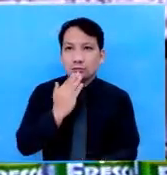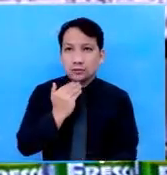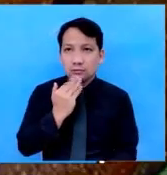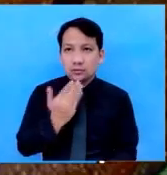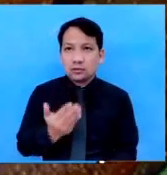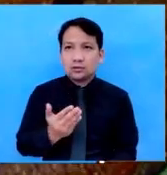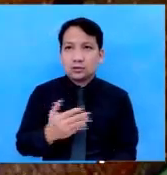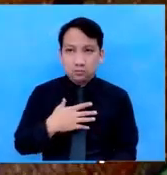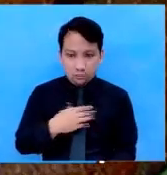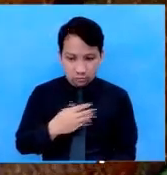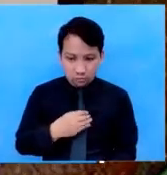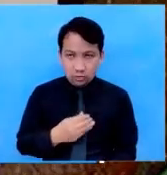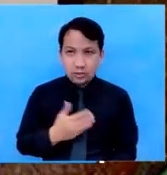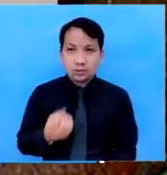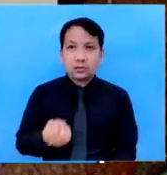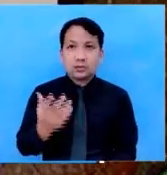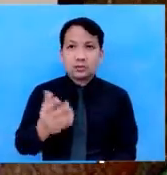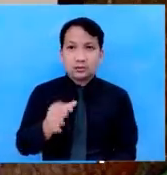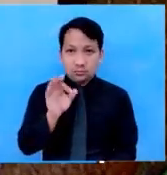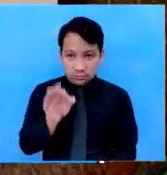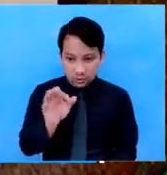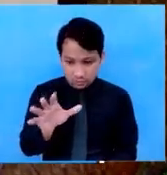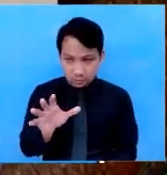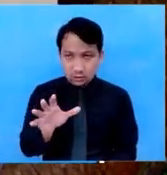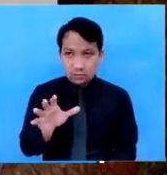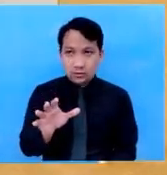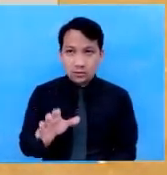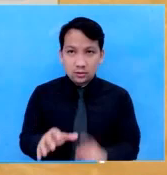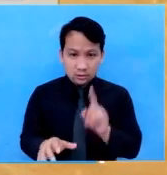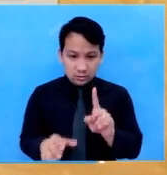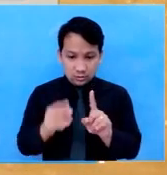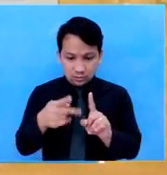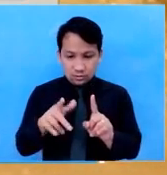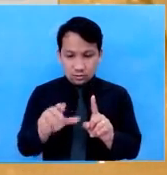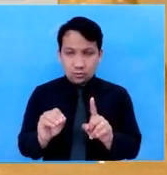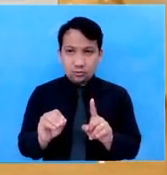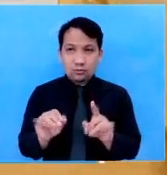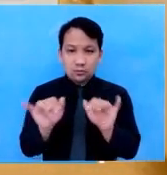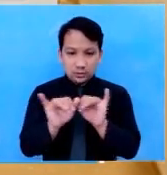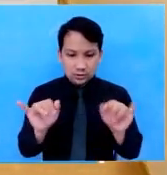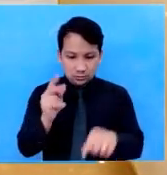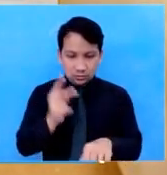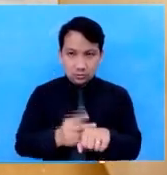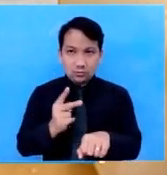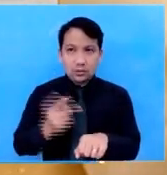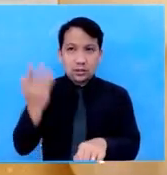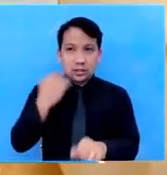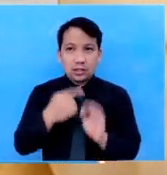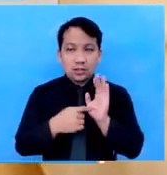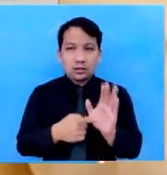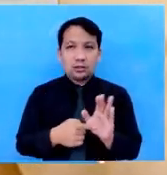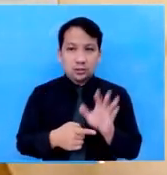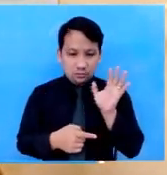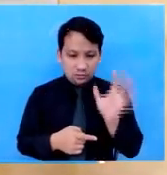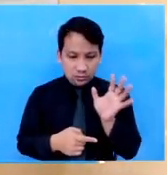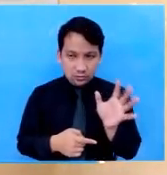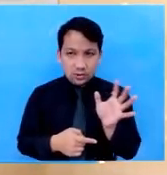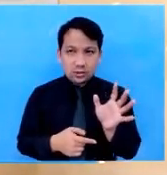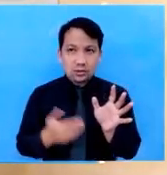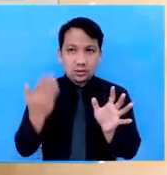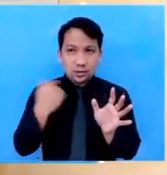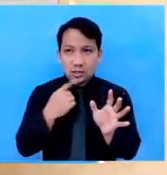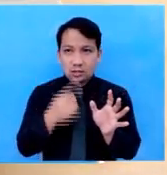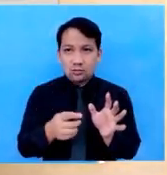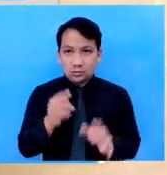puting asukal, 95 pesos na ang per kilo. Halos doble yan ng dating presyo na 50 pesos. 60